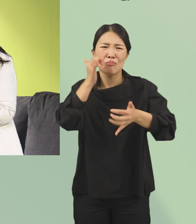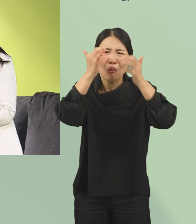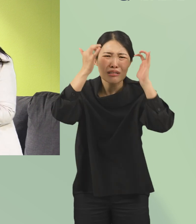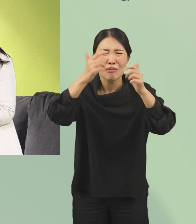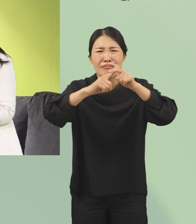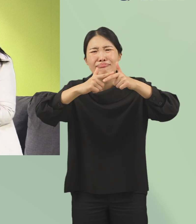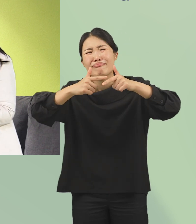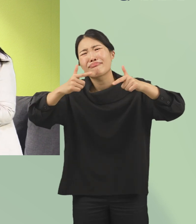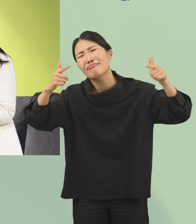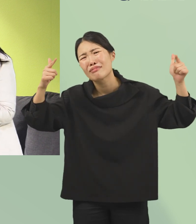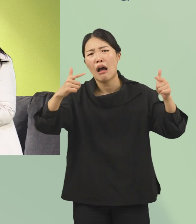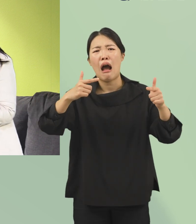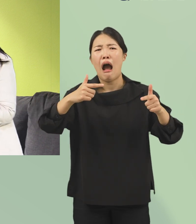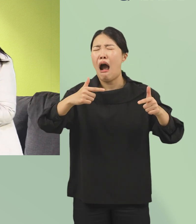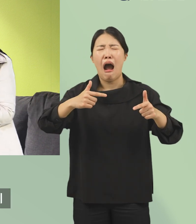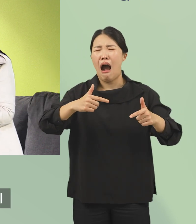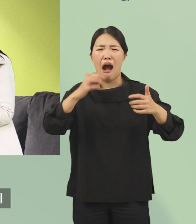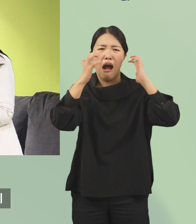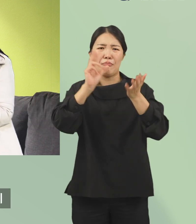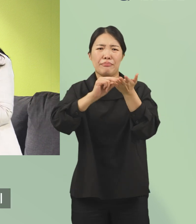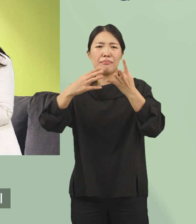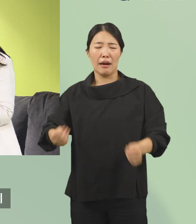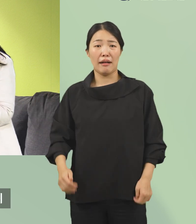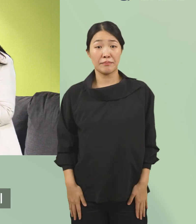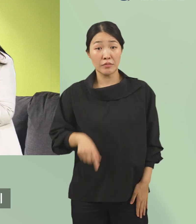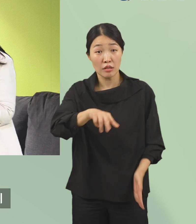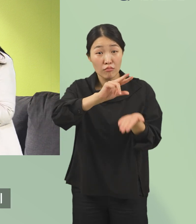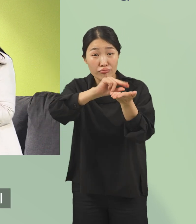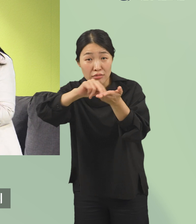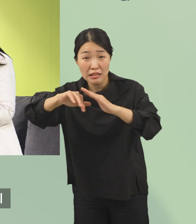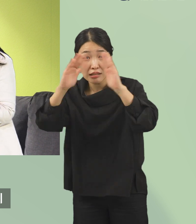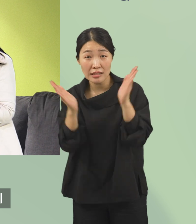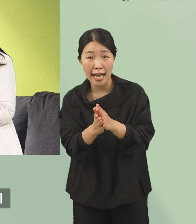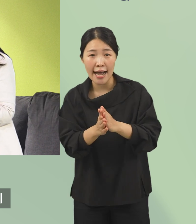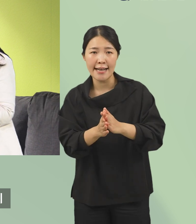무엇보다 인문사회 전공자들은 오늘날 인간